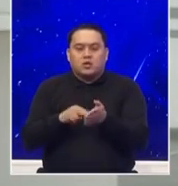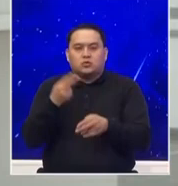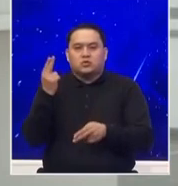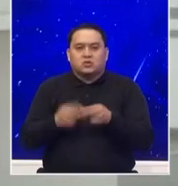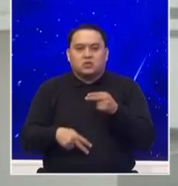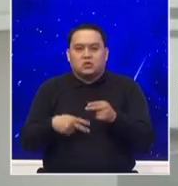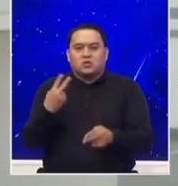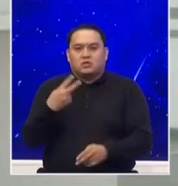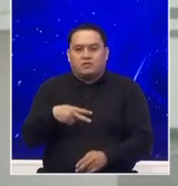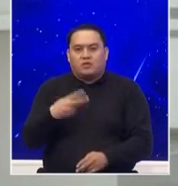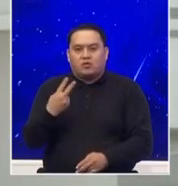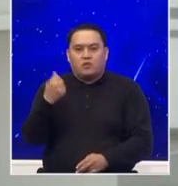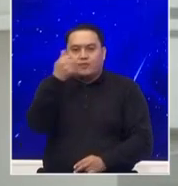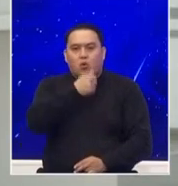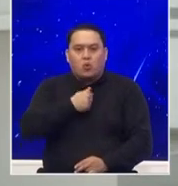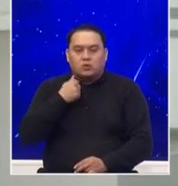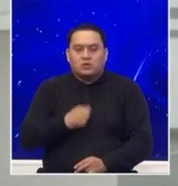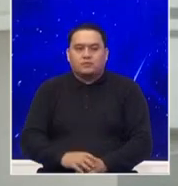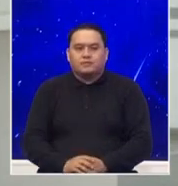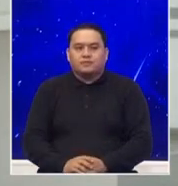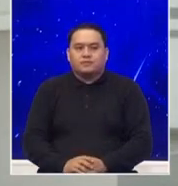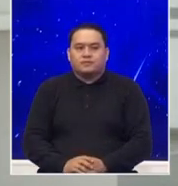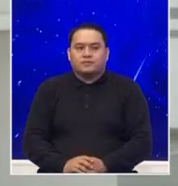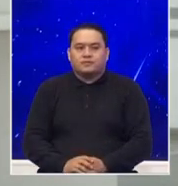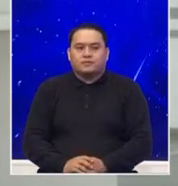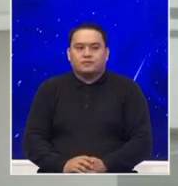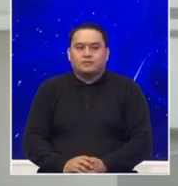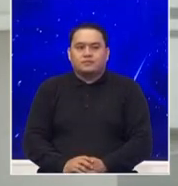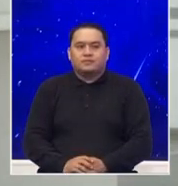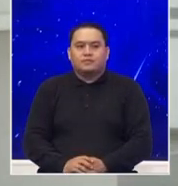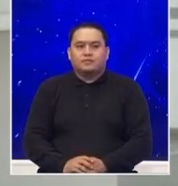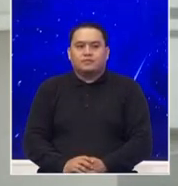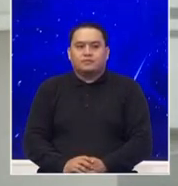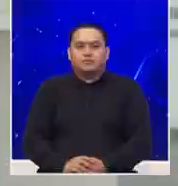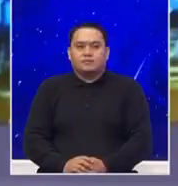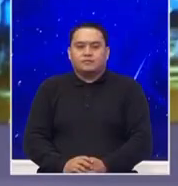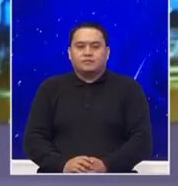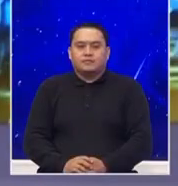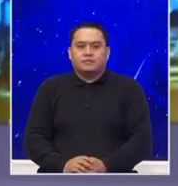завершить до 2022 года. Аделя Кжаркенова, Ерболат Антиялов, телеканал ЖЕТСУ.